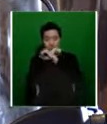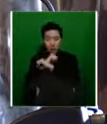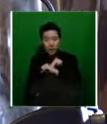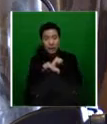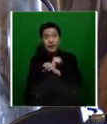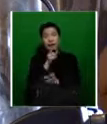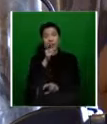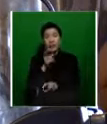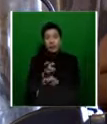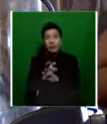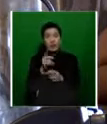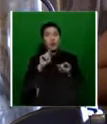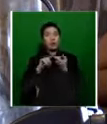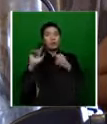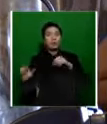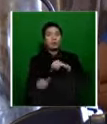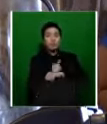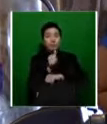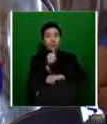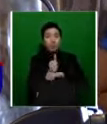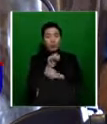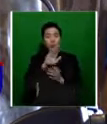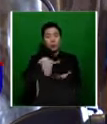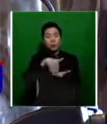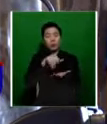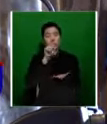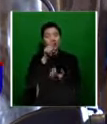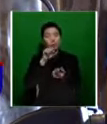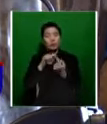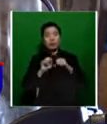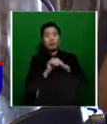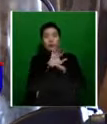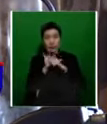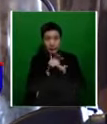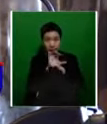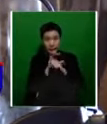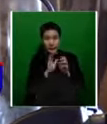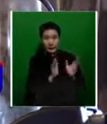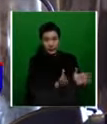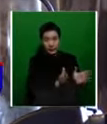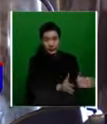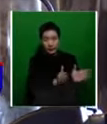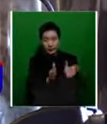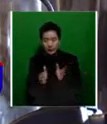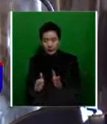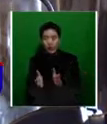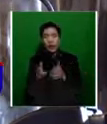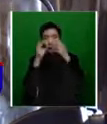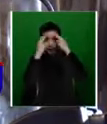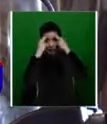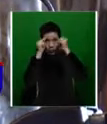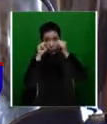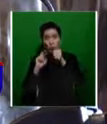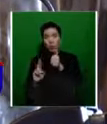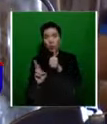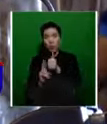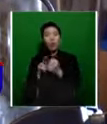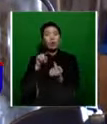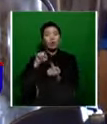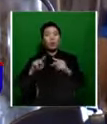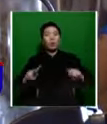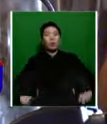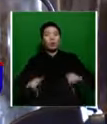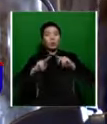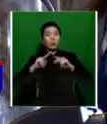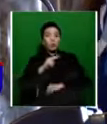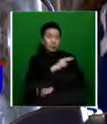ทั้งจากทางผู้อํานวยการศูนย์โควิด-19 รวมถึงจากทางรองนายกรัฐมนตรีและรัฐมนตรีว่าการ